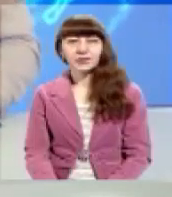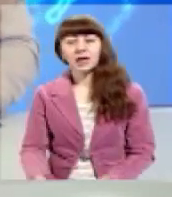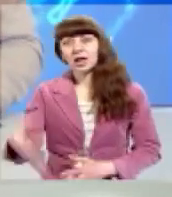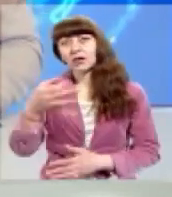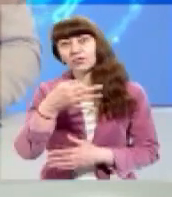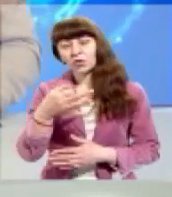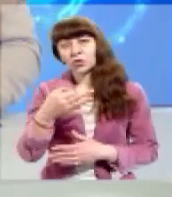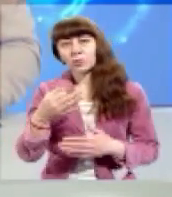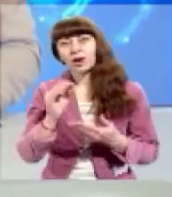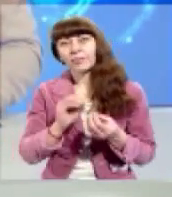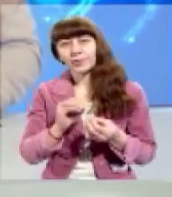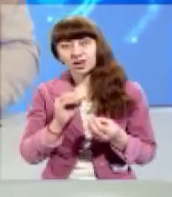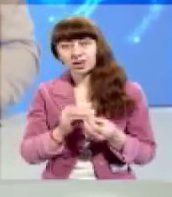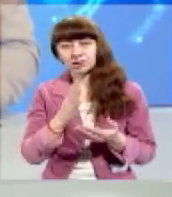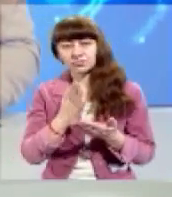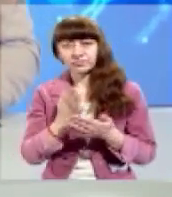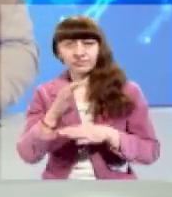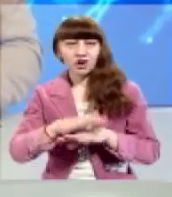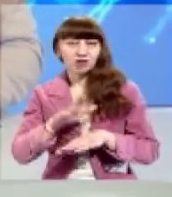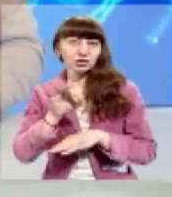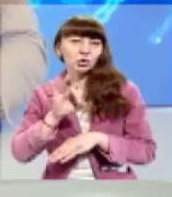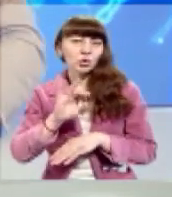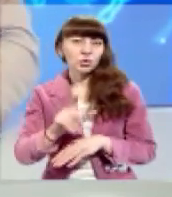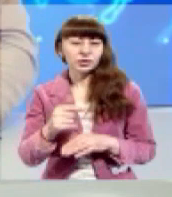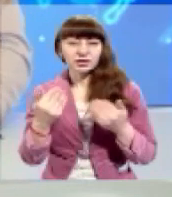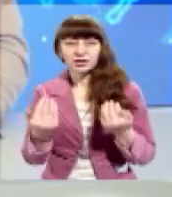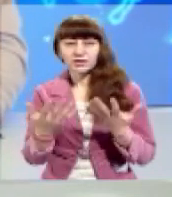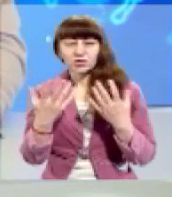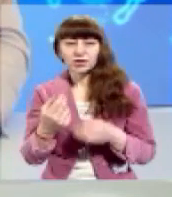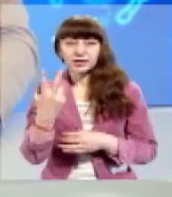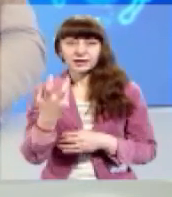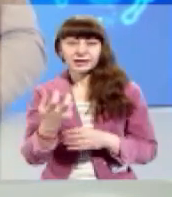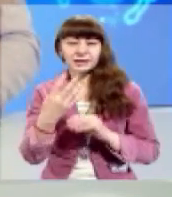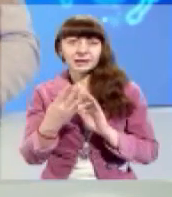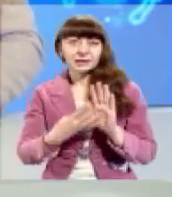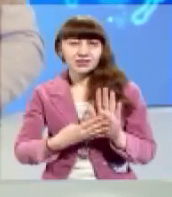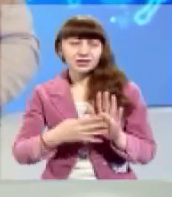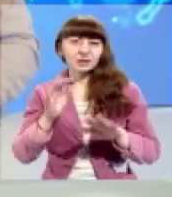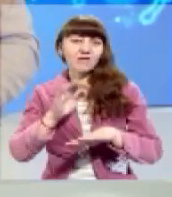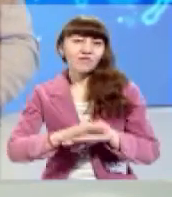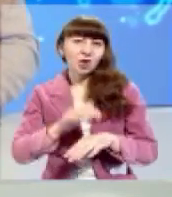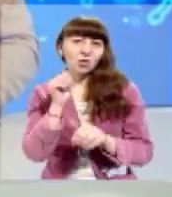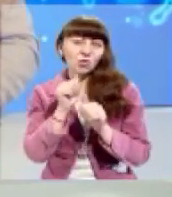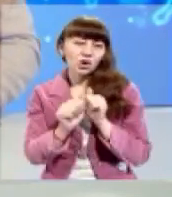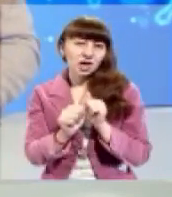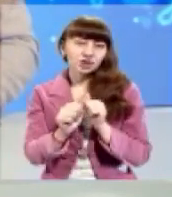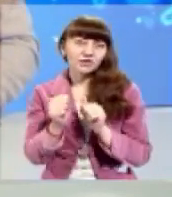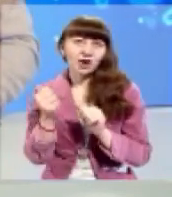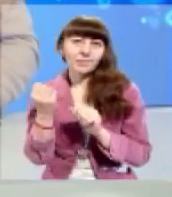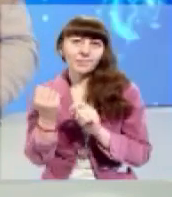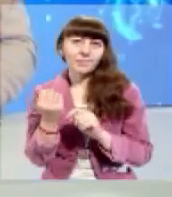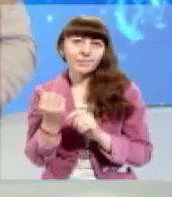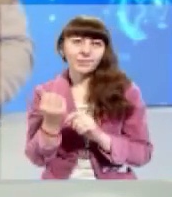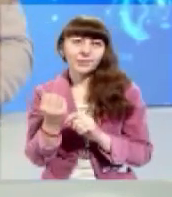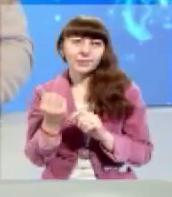Облыста қызылшамен ауырғандар әлі де тіркелуде. Бүгінгі күнге 319 жағдай. Әрбір 15-ші науқаста асқыну белгілері